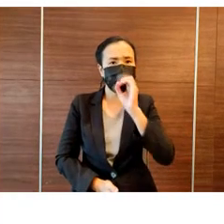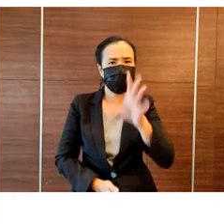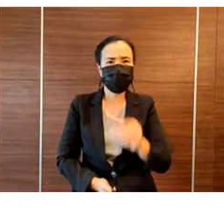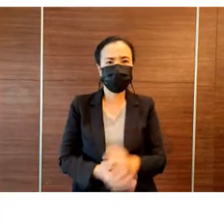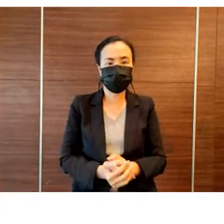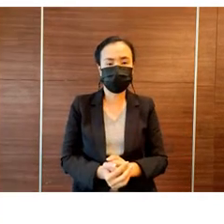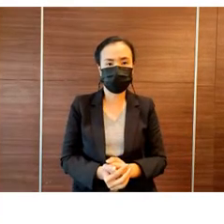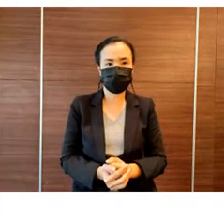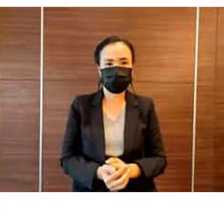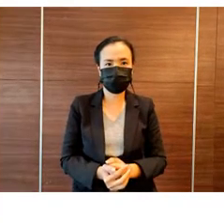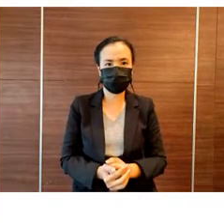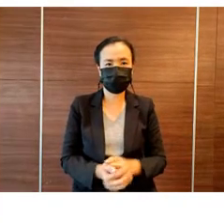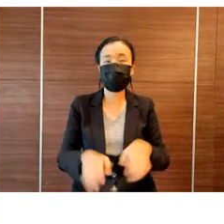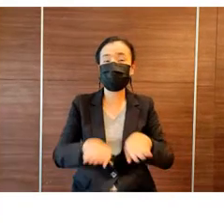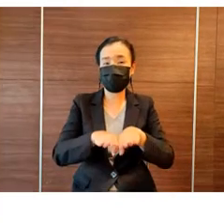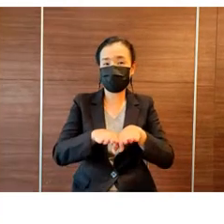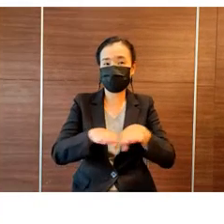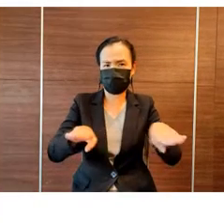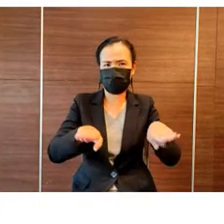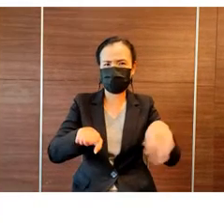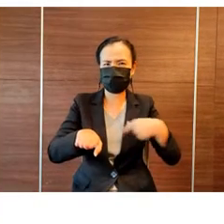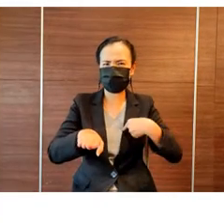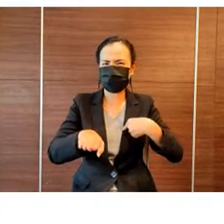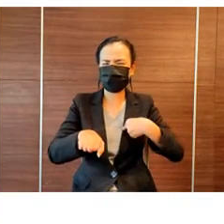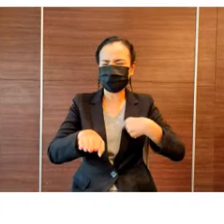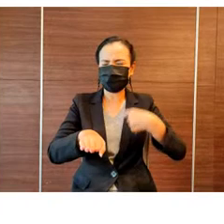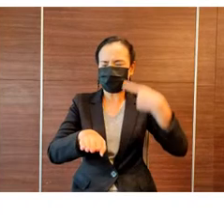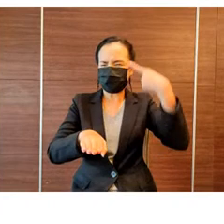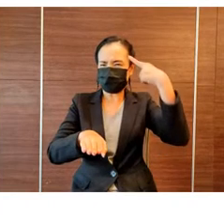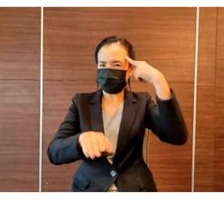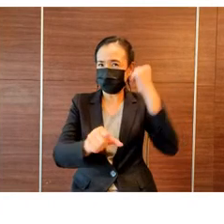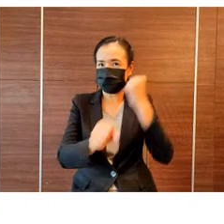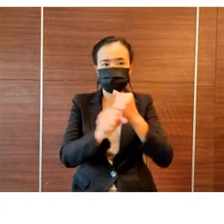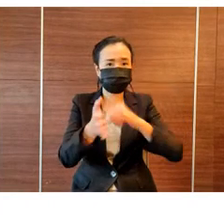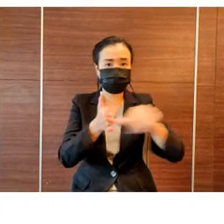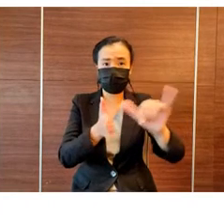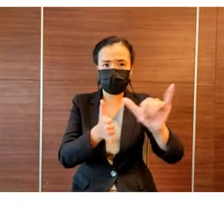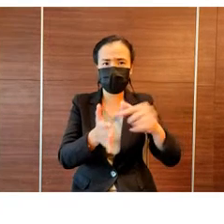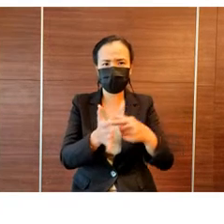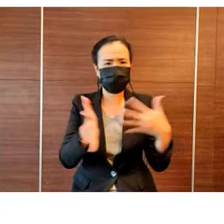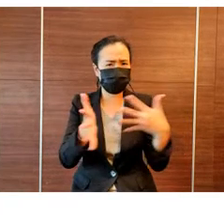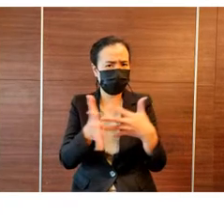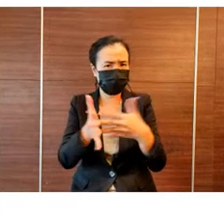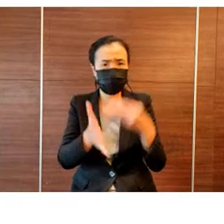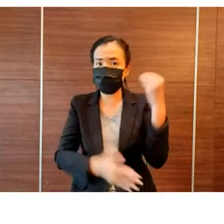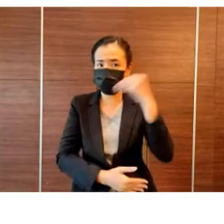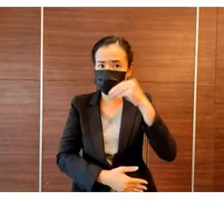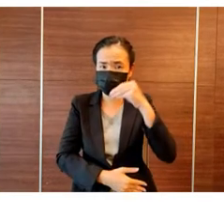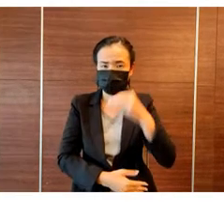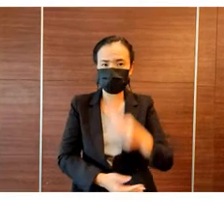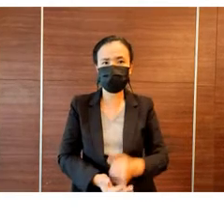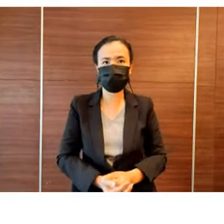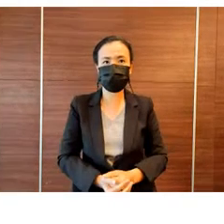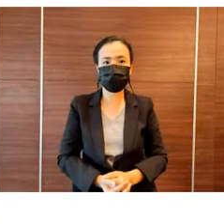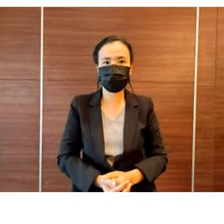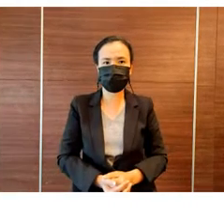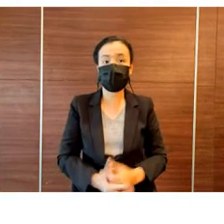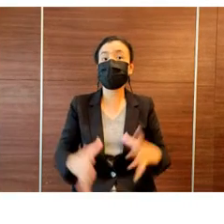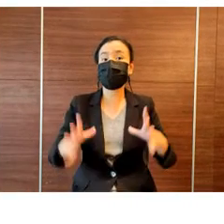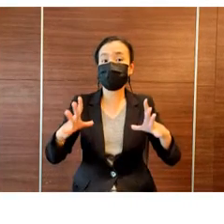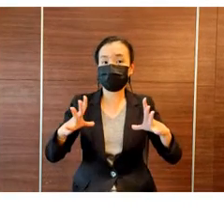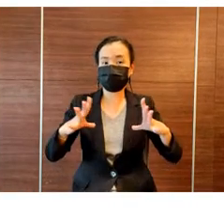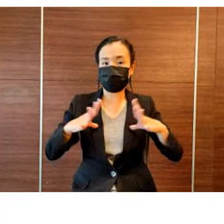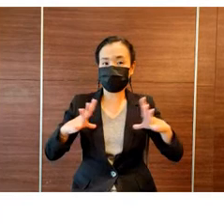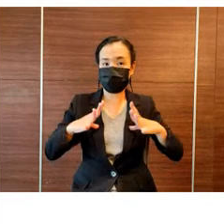อร์มหรือว่ามันเป็นบรรทัดฐานอ่ะเขายังกำจัดไม่ได้หรอกถึงแม้ว่าเขากำลังเผชิญอยู่ทุกๆวันเพราะฉะนั้นเบรกก่อนน